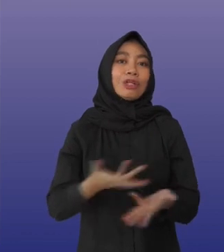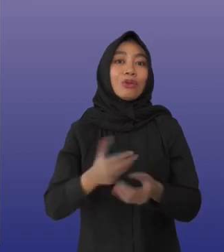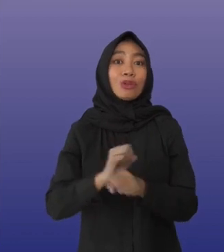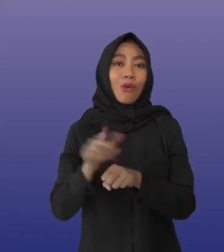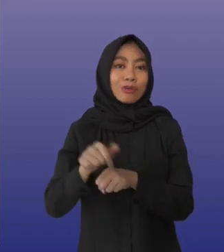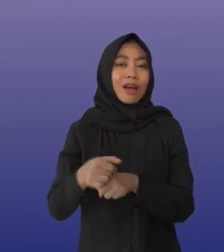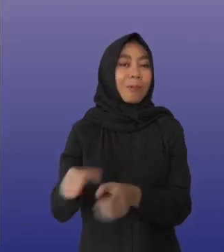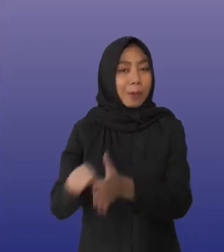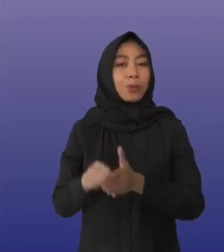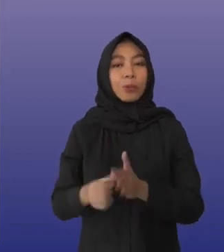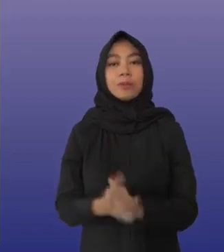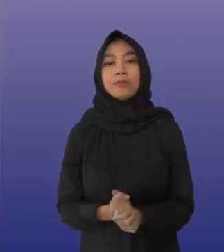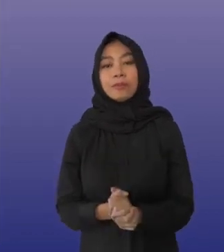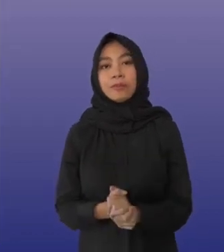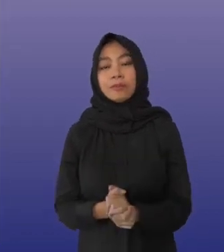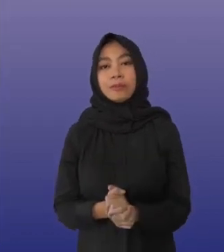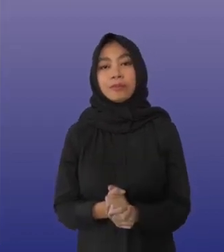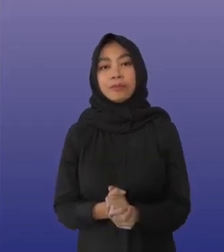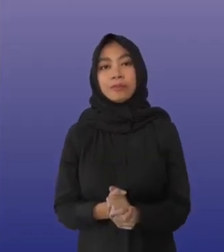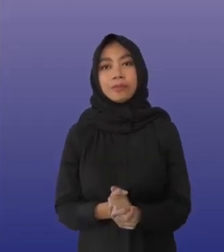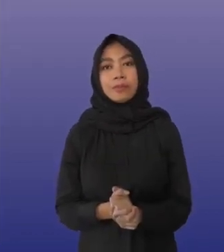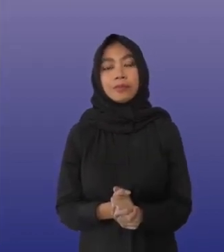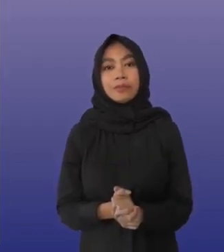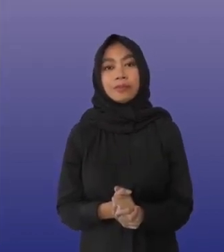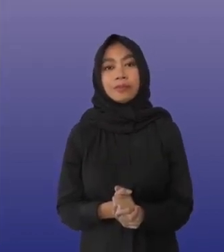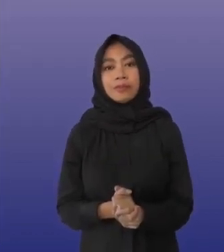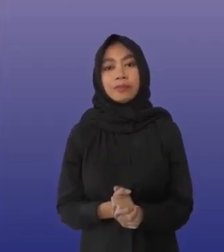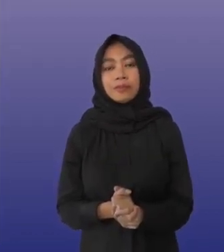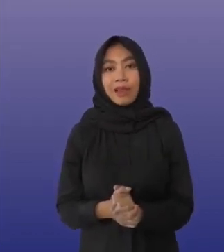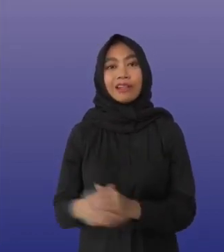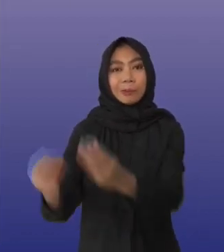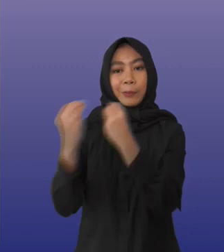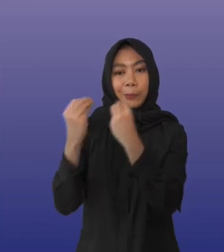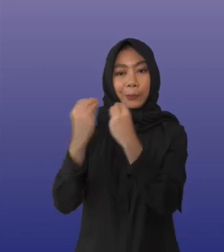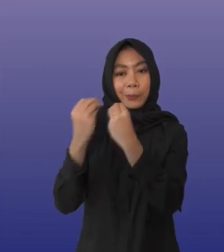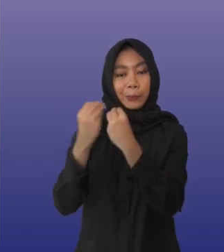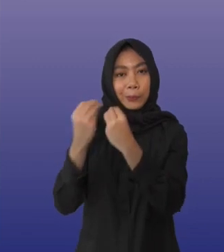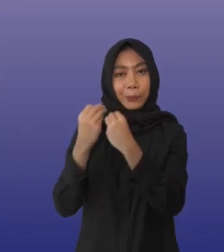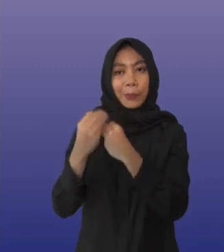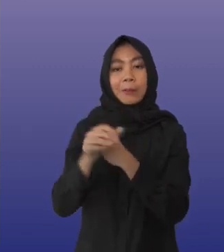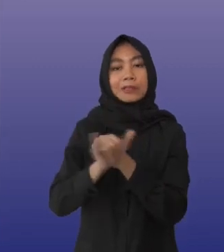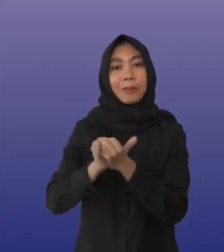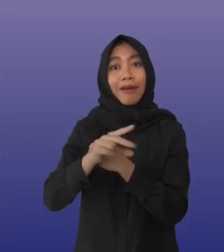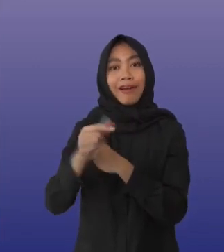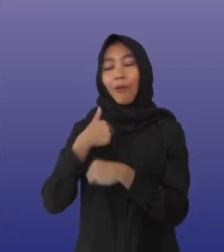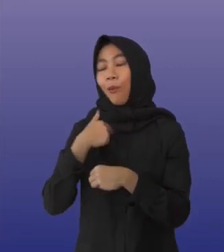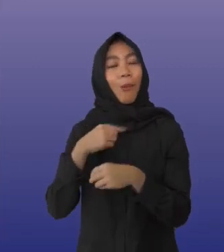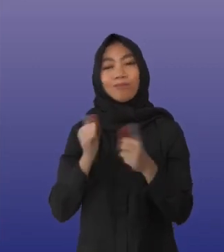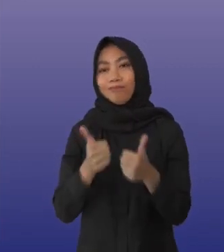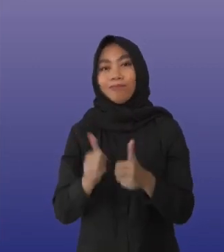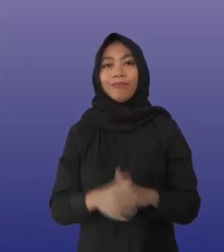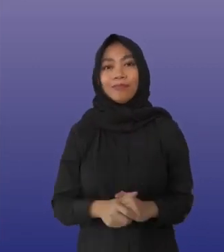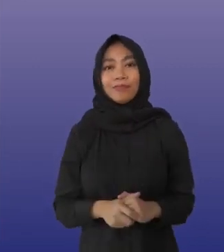pandemik saat ini. Dan kami sangat berterima kasih atas pembelajaran bersama atau belajar bersama RRI. Menyambut